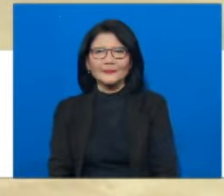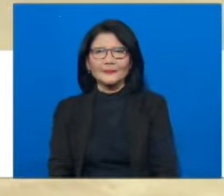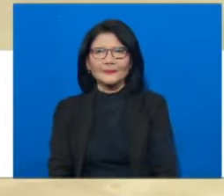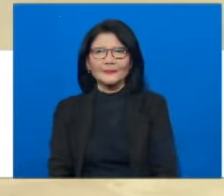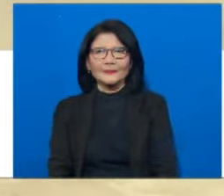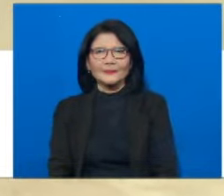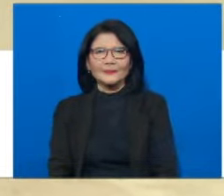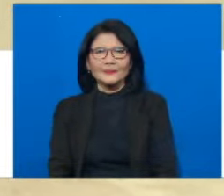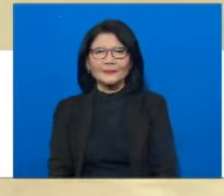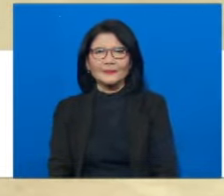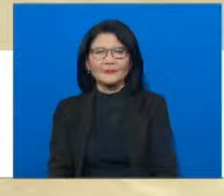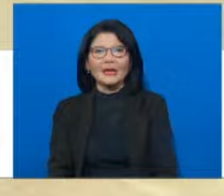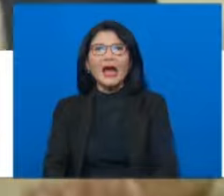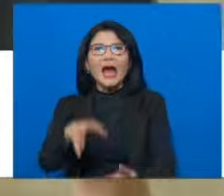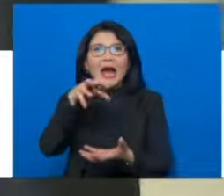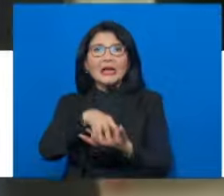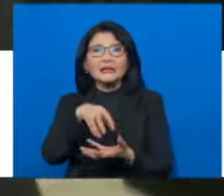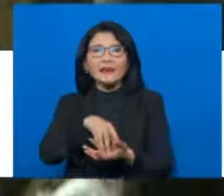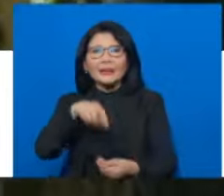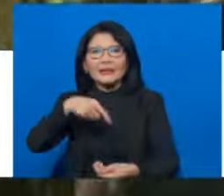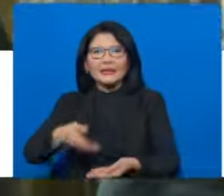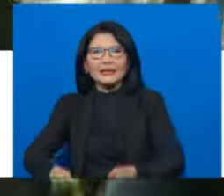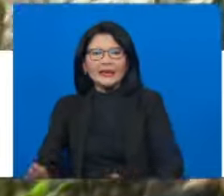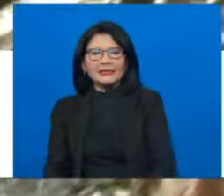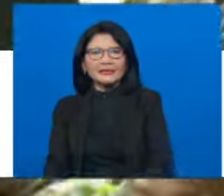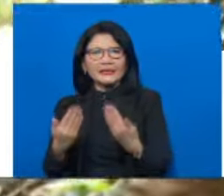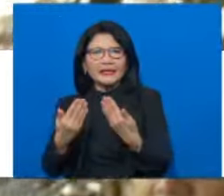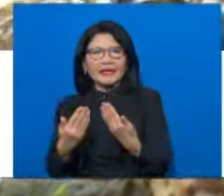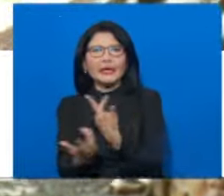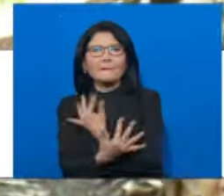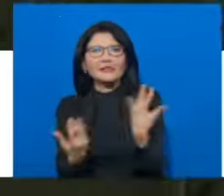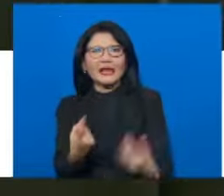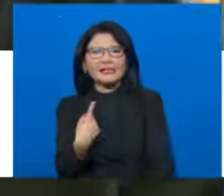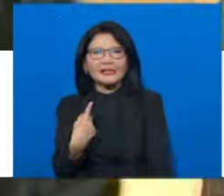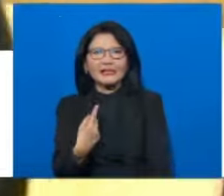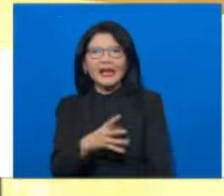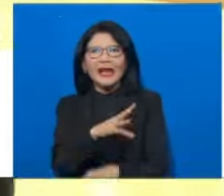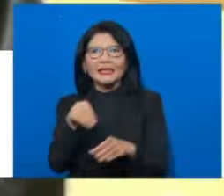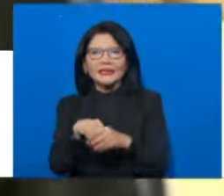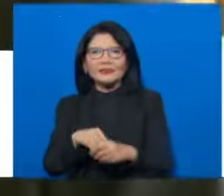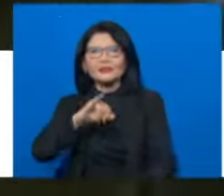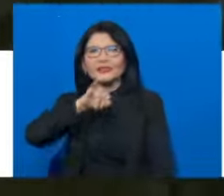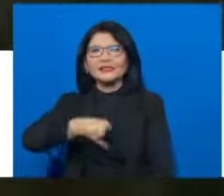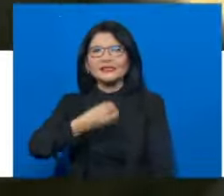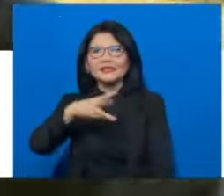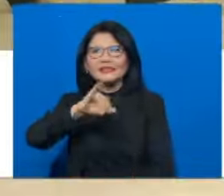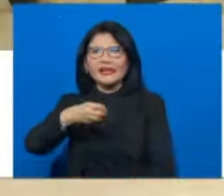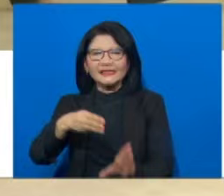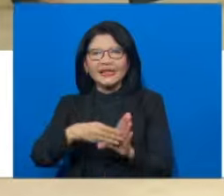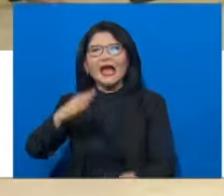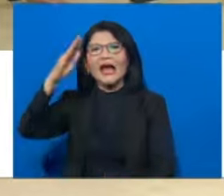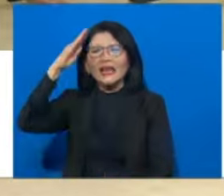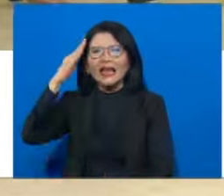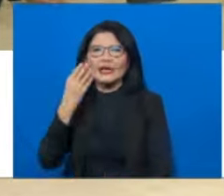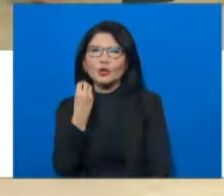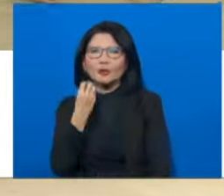ini Padepokan sekepum didirikan atas inisiatif warga setempat termasuk jejenainudin pria berusia